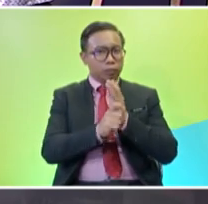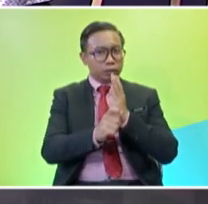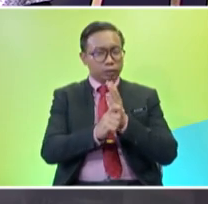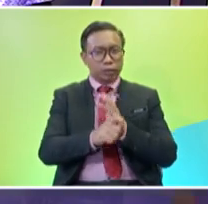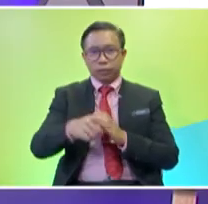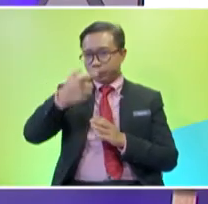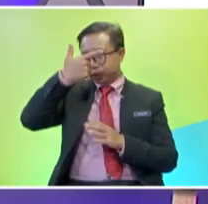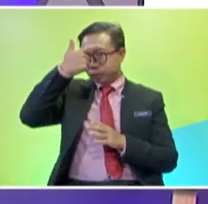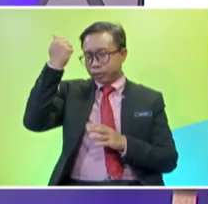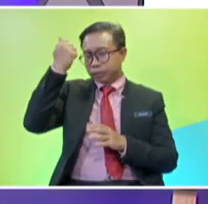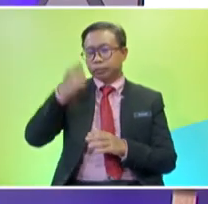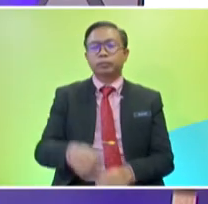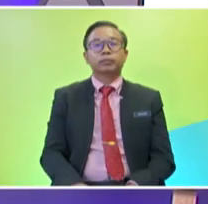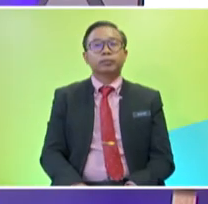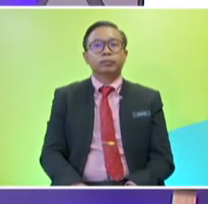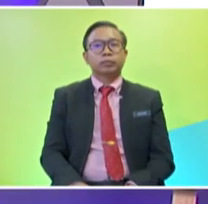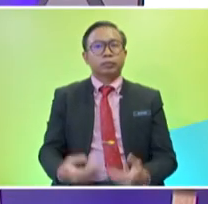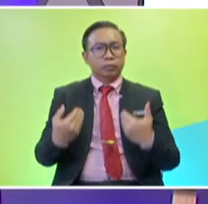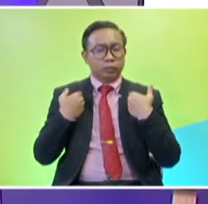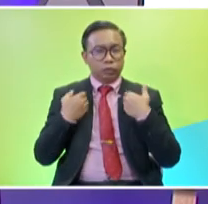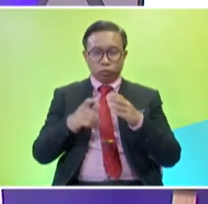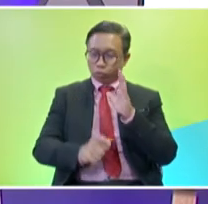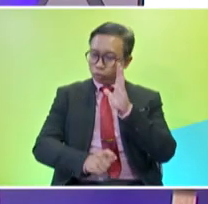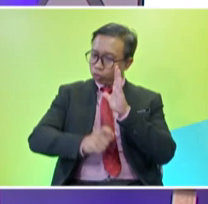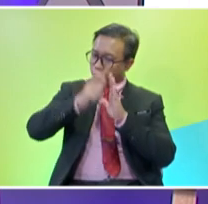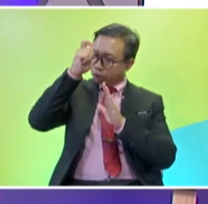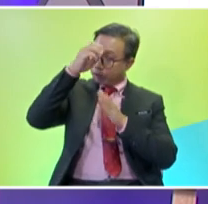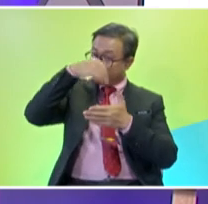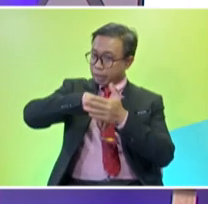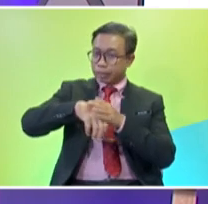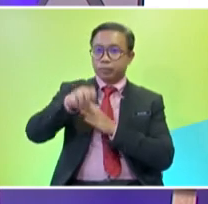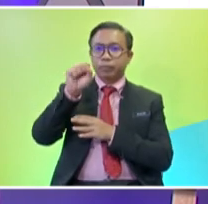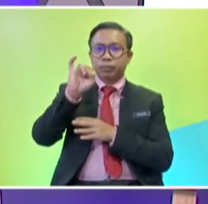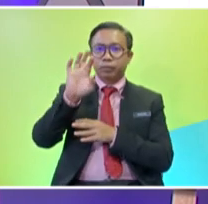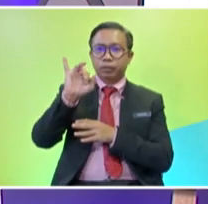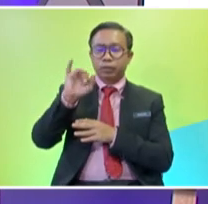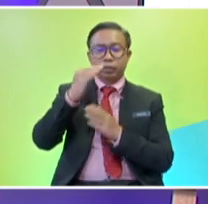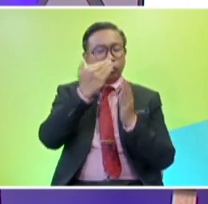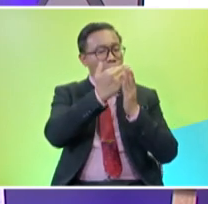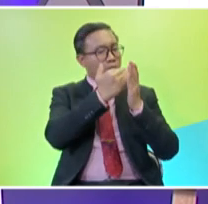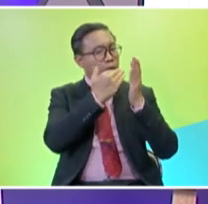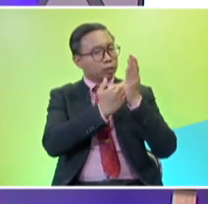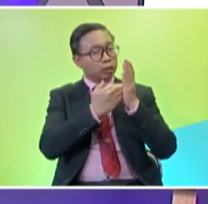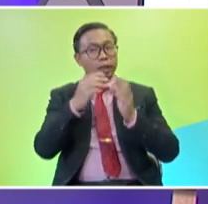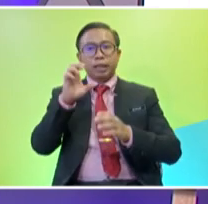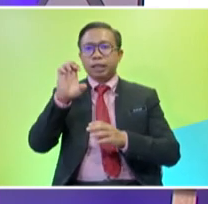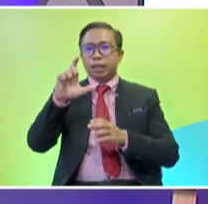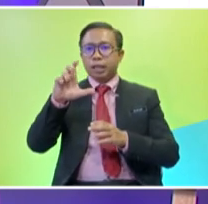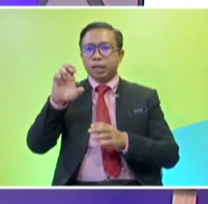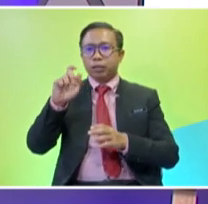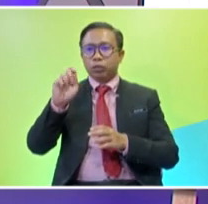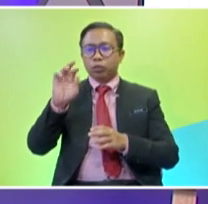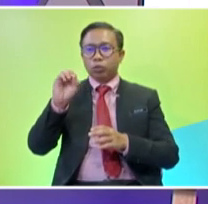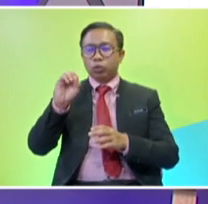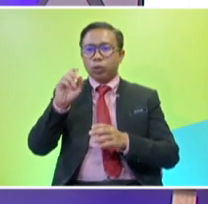tadi kita lihat terletak lebih tinggi dalam sirih elektrokimia maksudnya lebih elektropositif